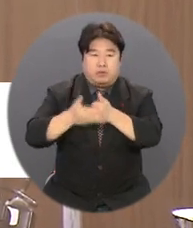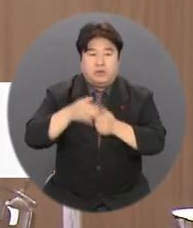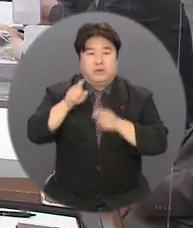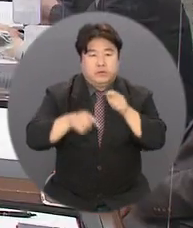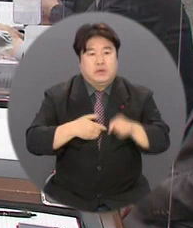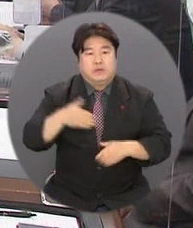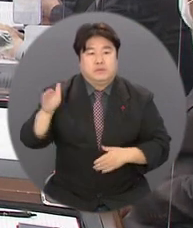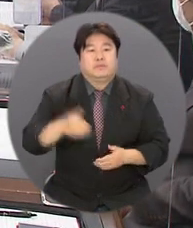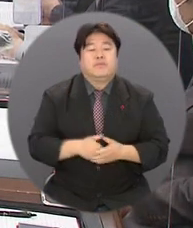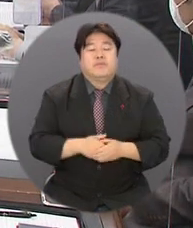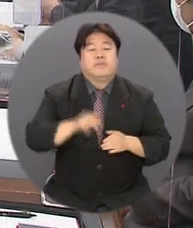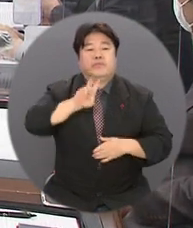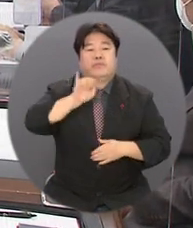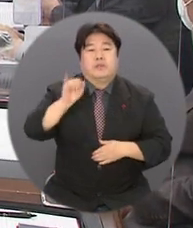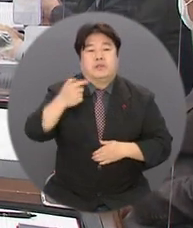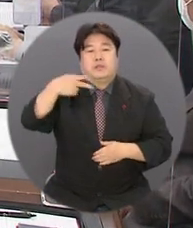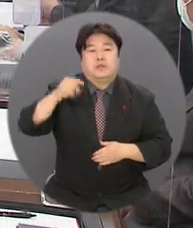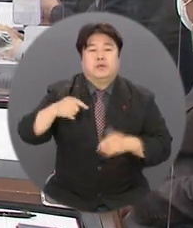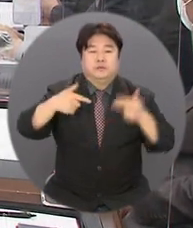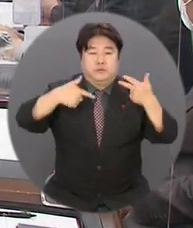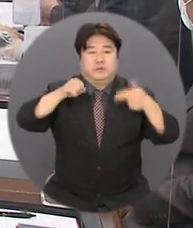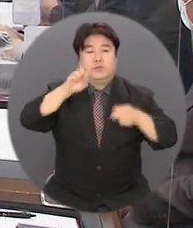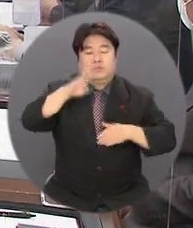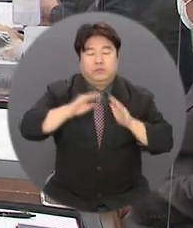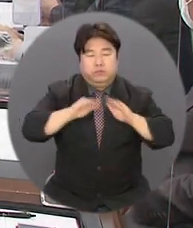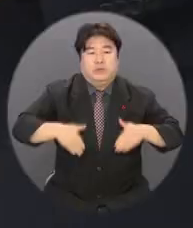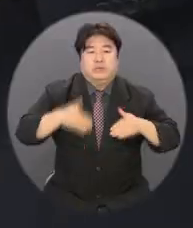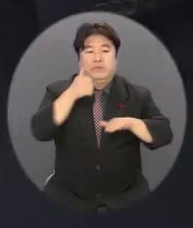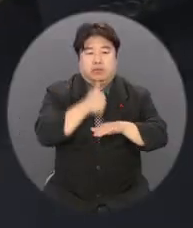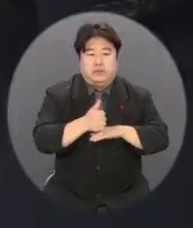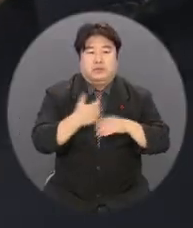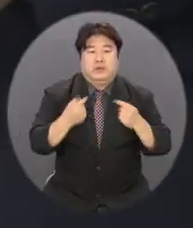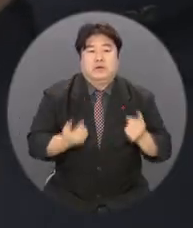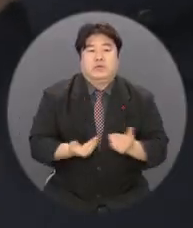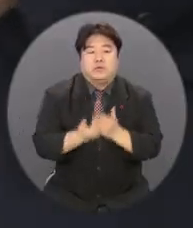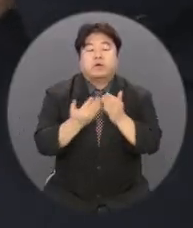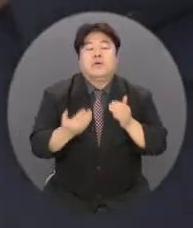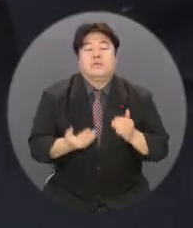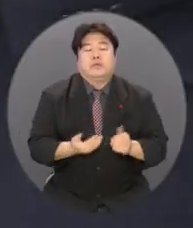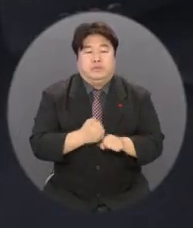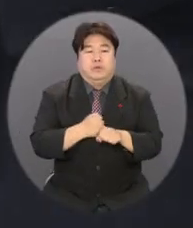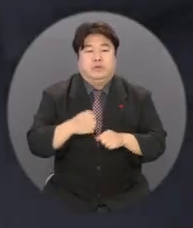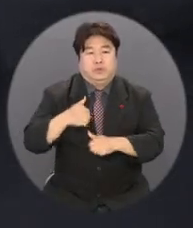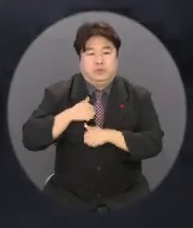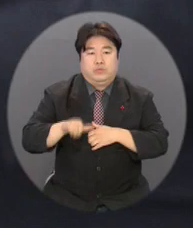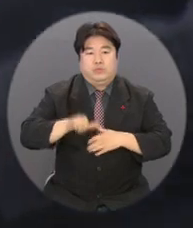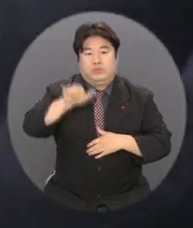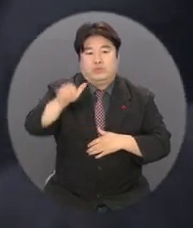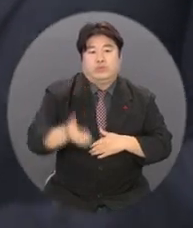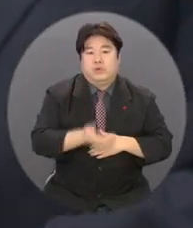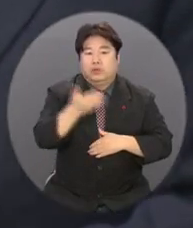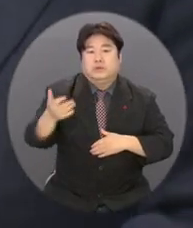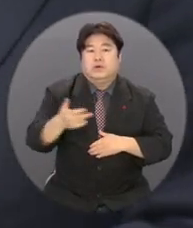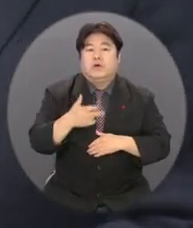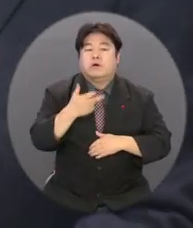것입니다. 민선 7기 광주 전남 마지막 상생 발전이 군공항 이전이라는 큰 산은 넘지